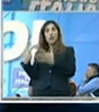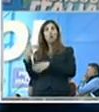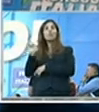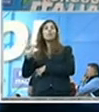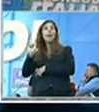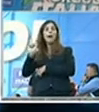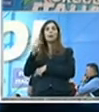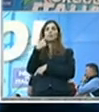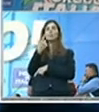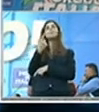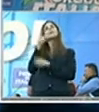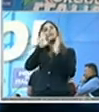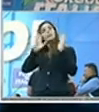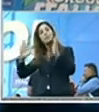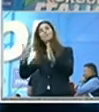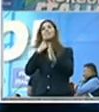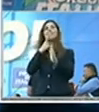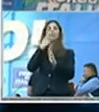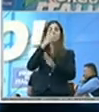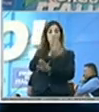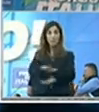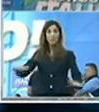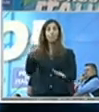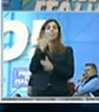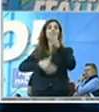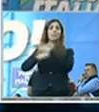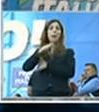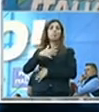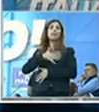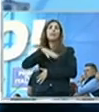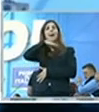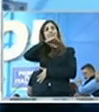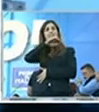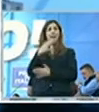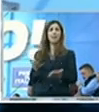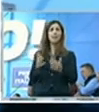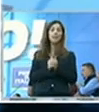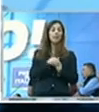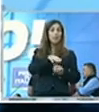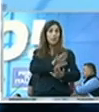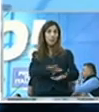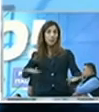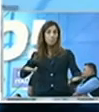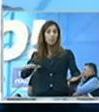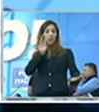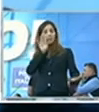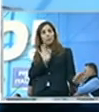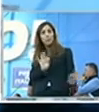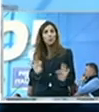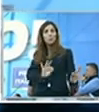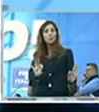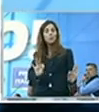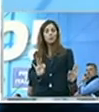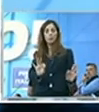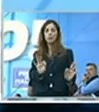Questa rivendicazione del tema identitario, questa rivendicazione di nazionalismo molto esibita, ma ovviamente siamo